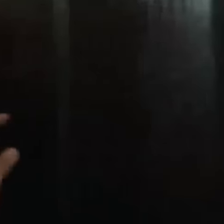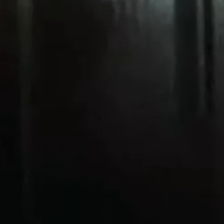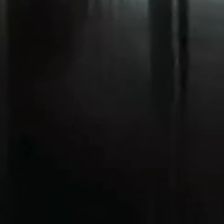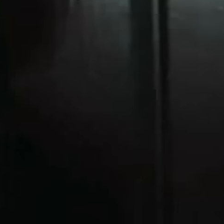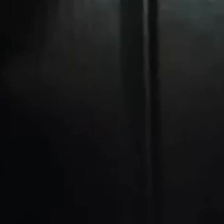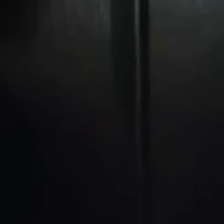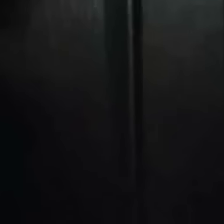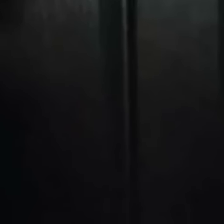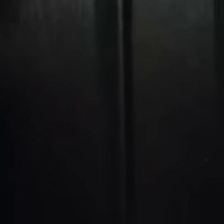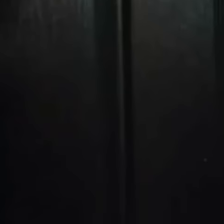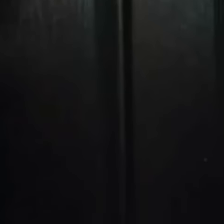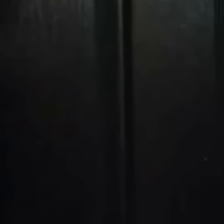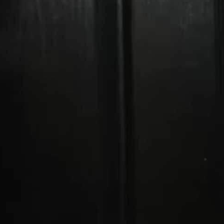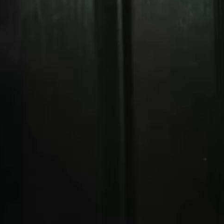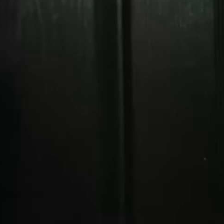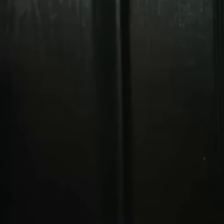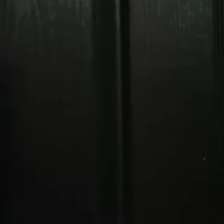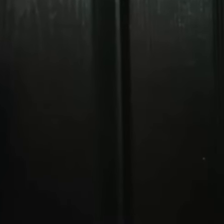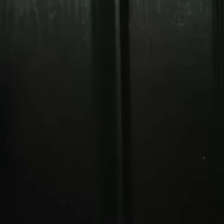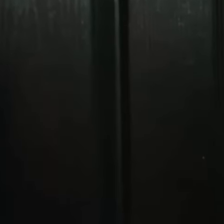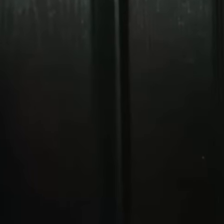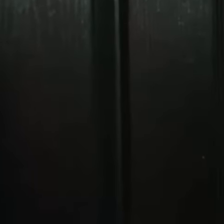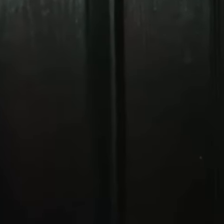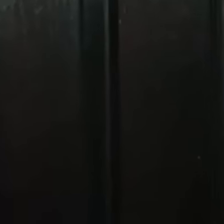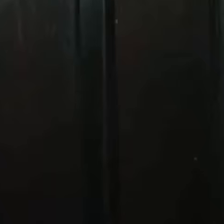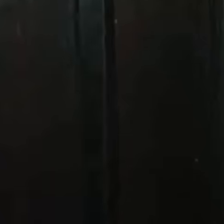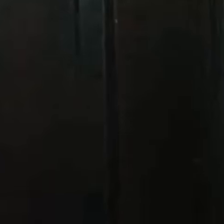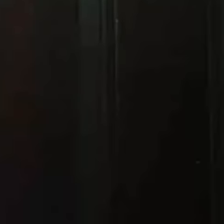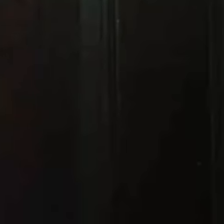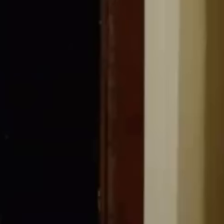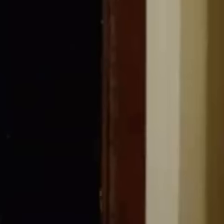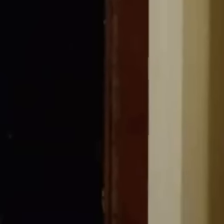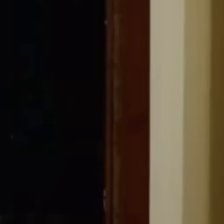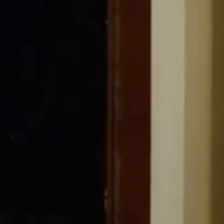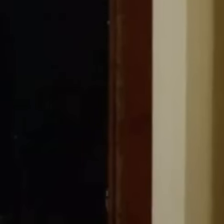Kapı kolundan tutup dışarıyı dinleyerek yavaşça açtı.